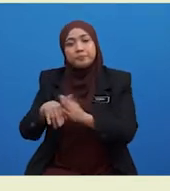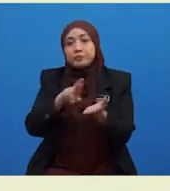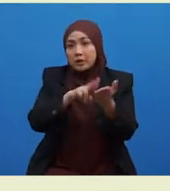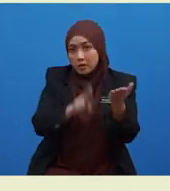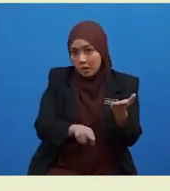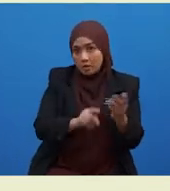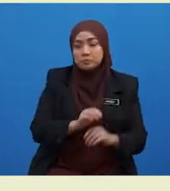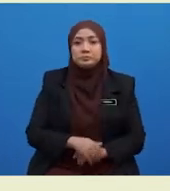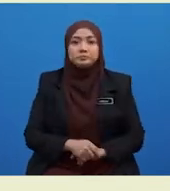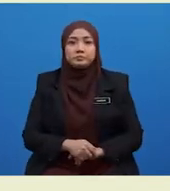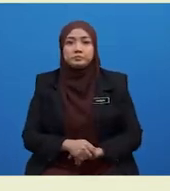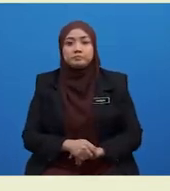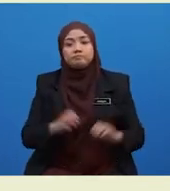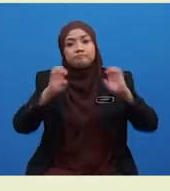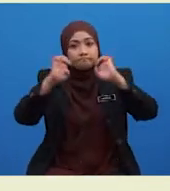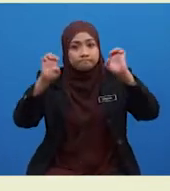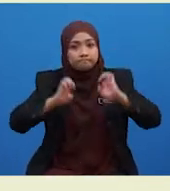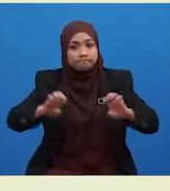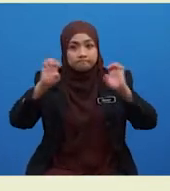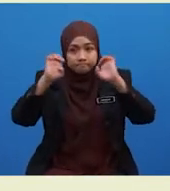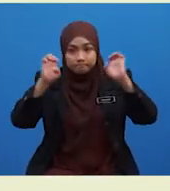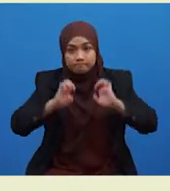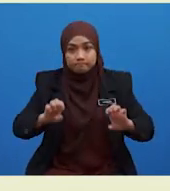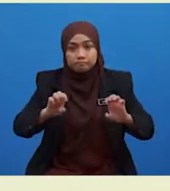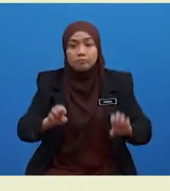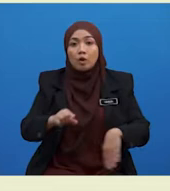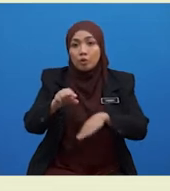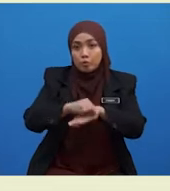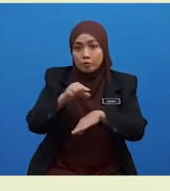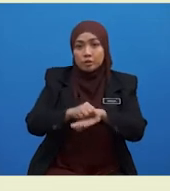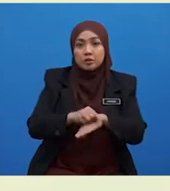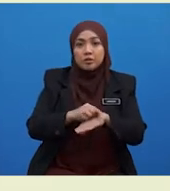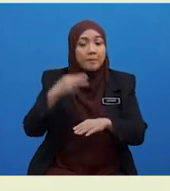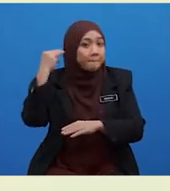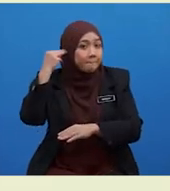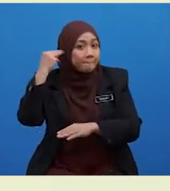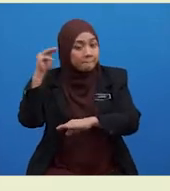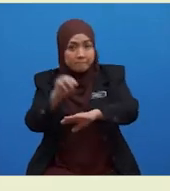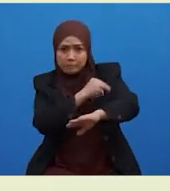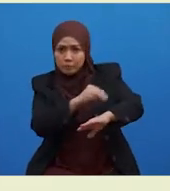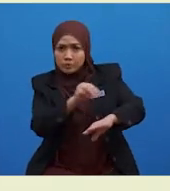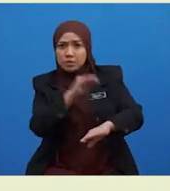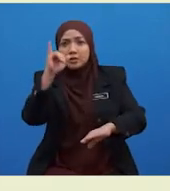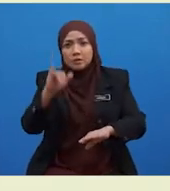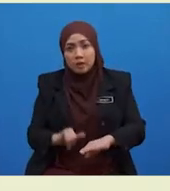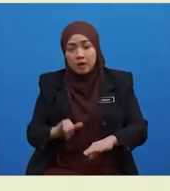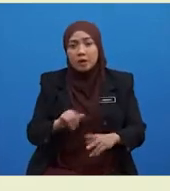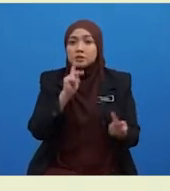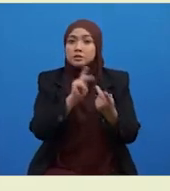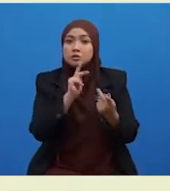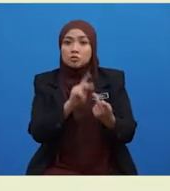rendah. Seterusnya, senam aerobik menggunakan rentak muzik yang sesuai kerana kepantasan